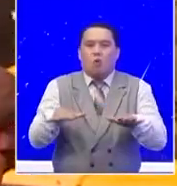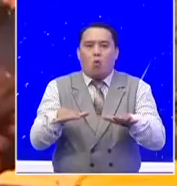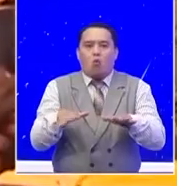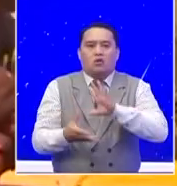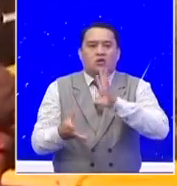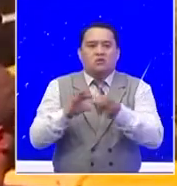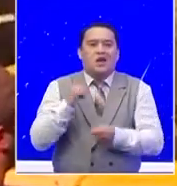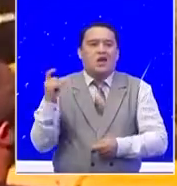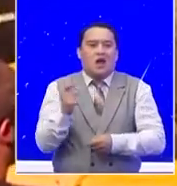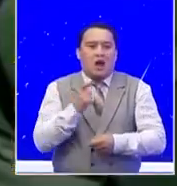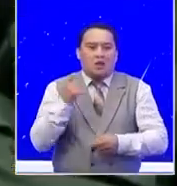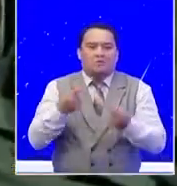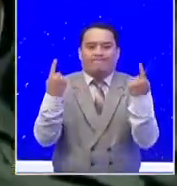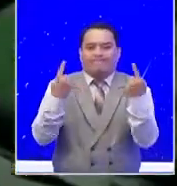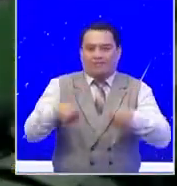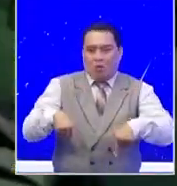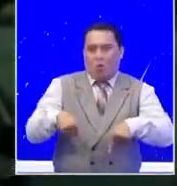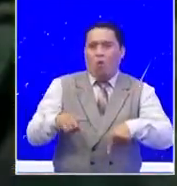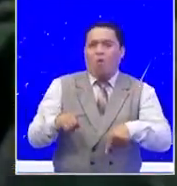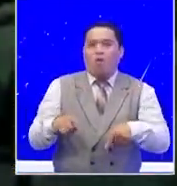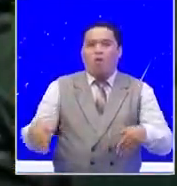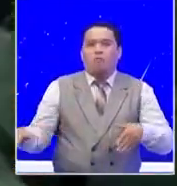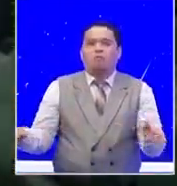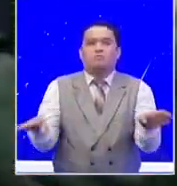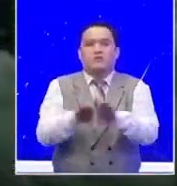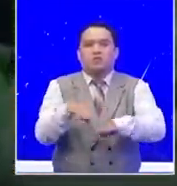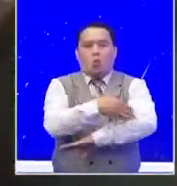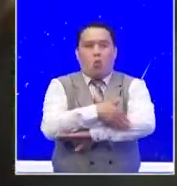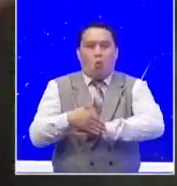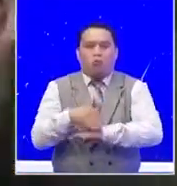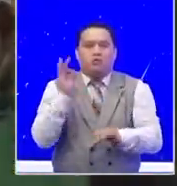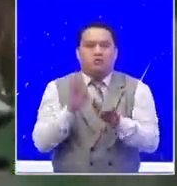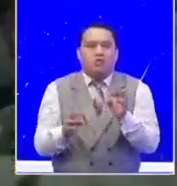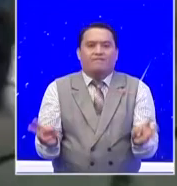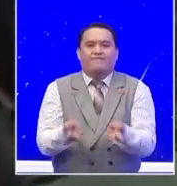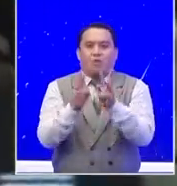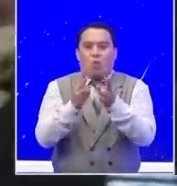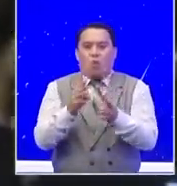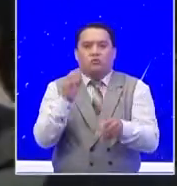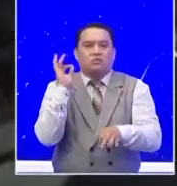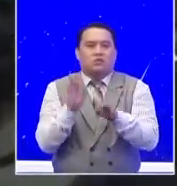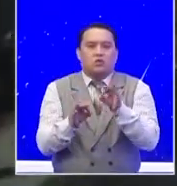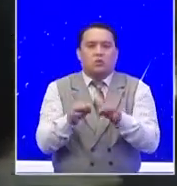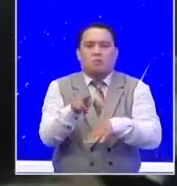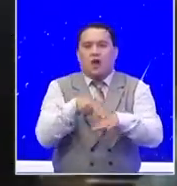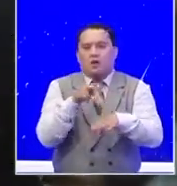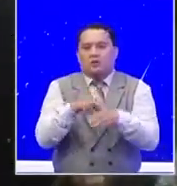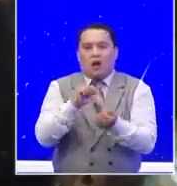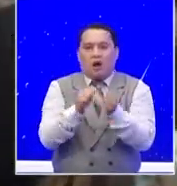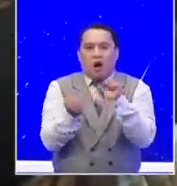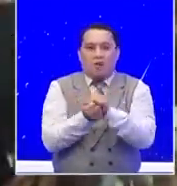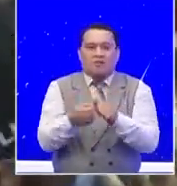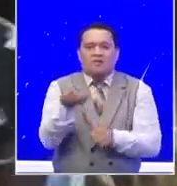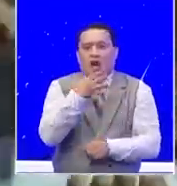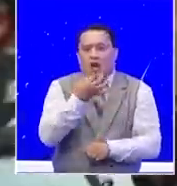привела к разрушительным экономическим последствиям, перекрывали улицы, жгли мусорные баки, били витрины и бросали в полицейских камни и